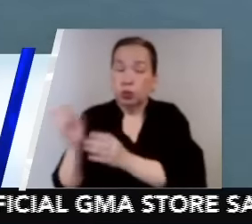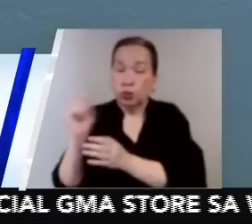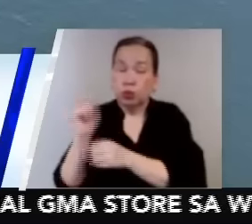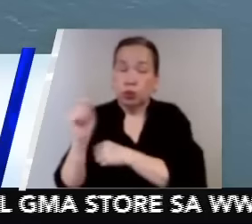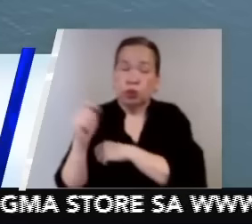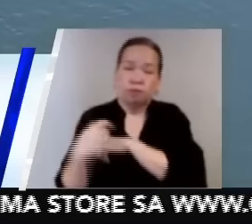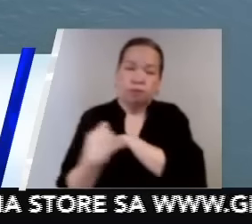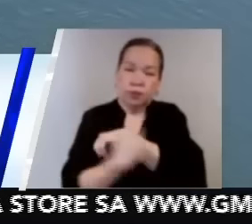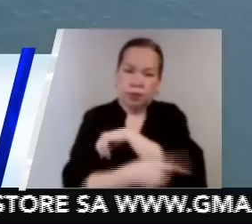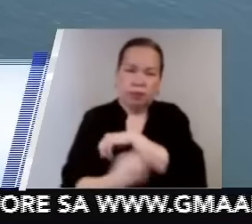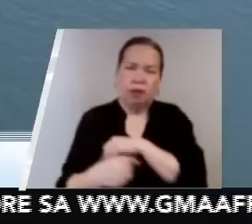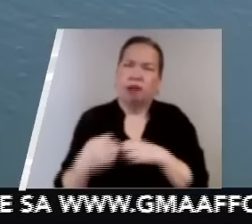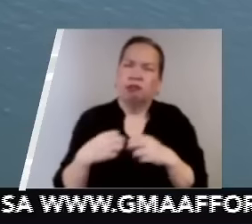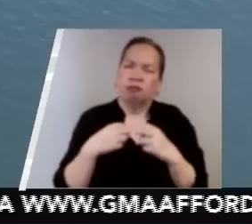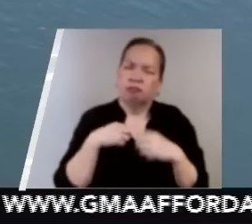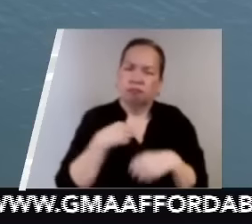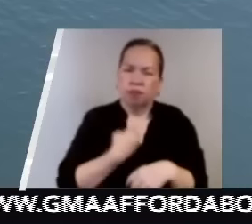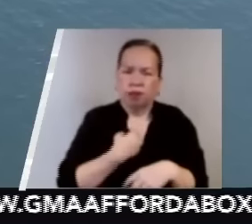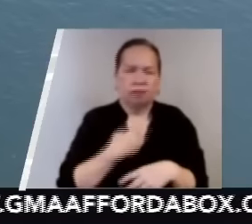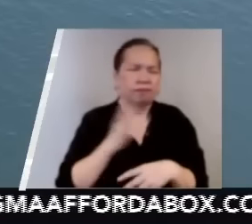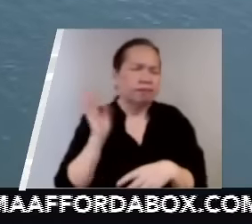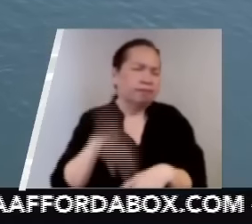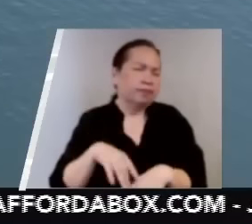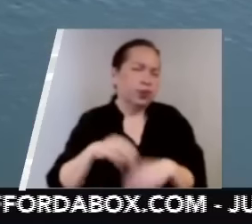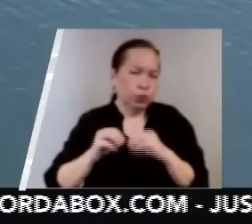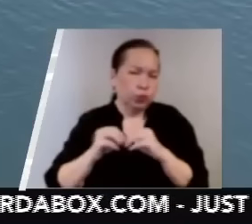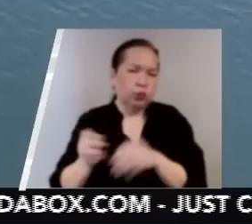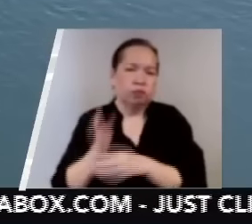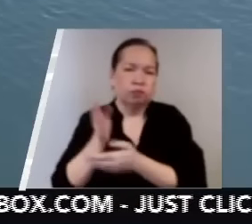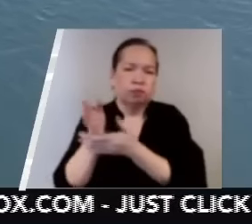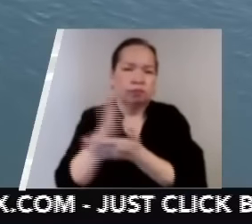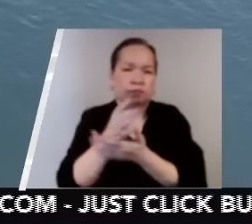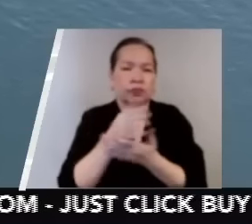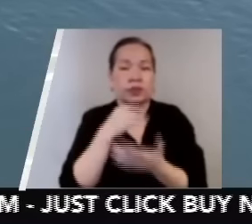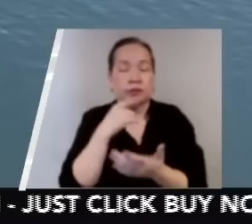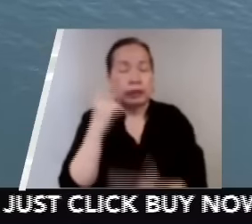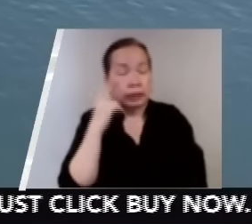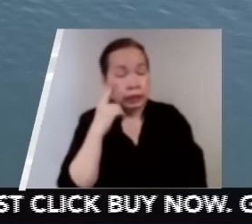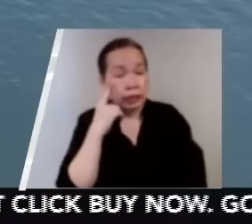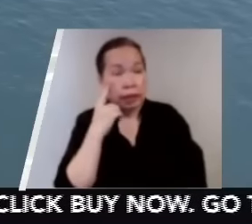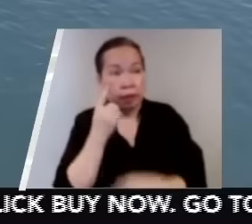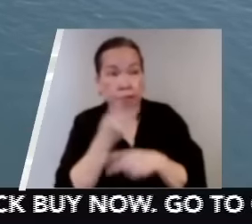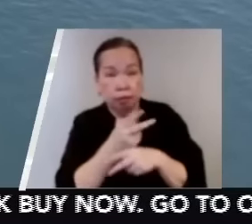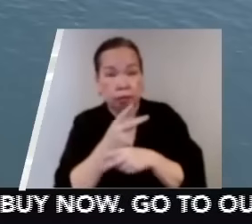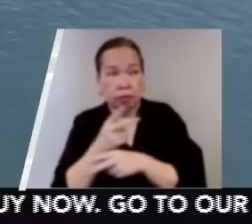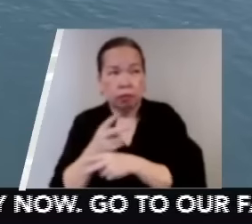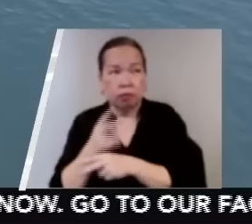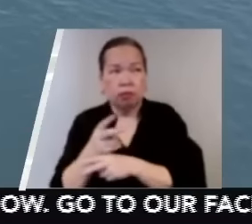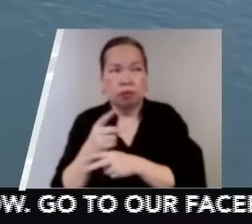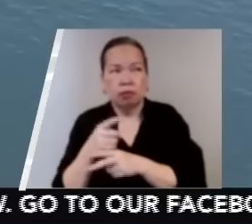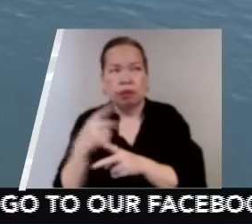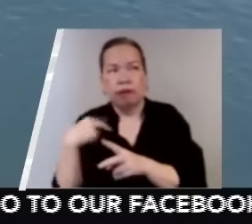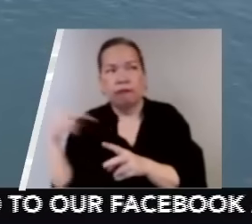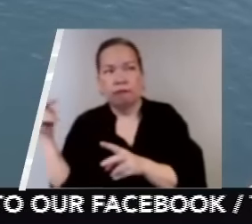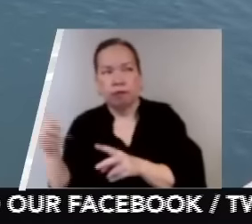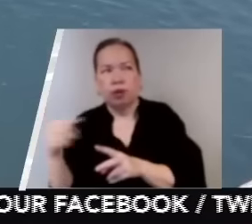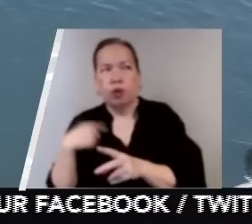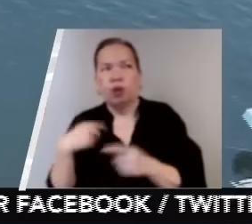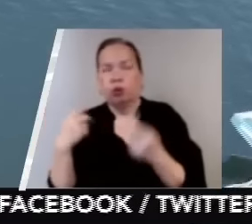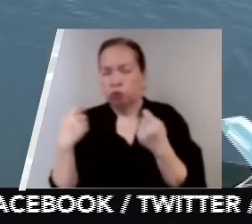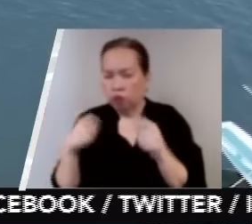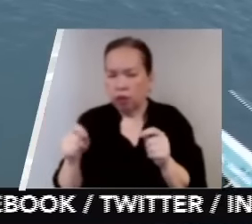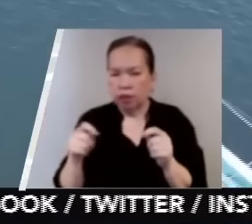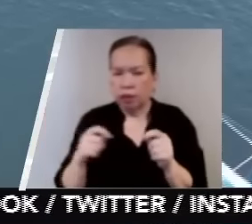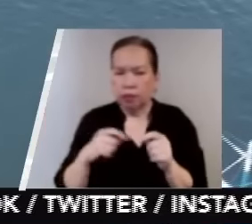Ngayon sanson nga po e ang binabantayan ng lahat kasi ah doun sila nag-aabang p pipilitin po ang umiwas